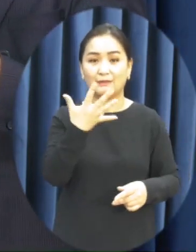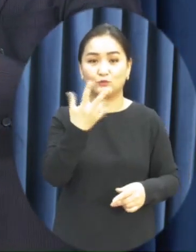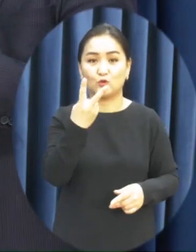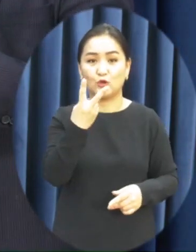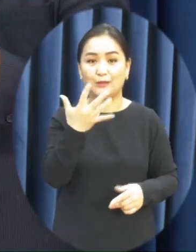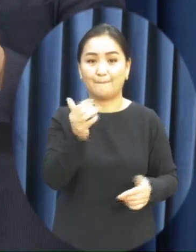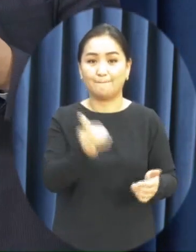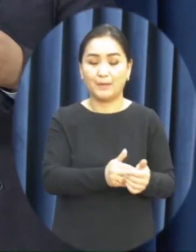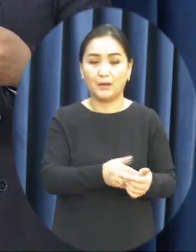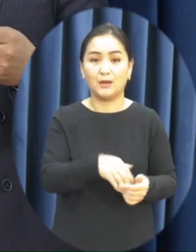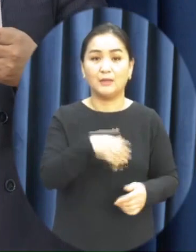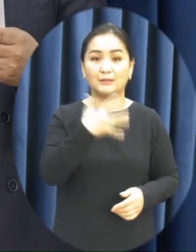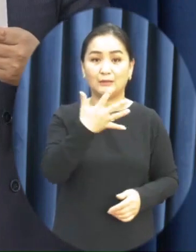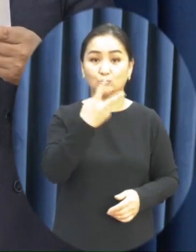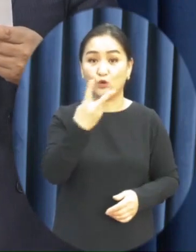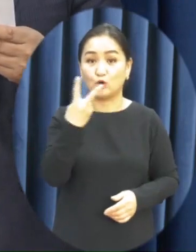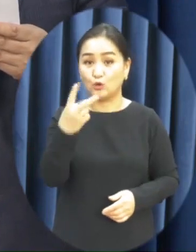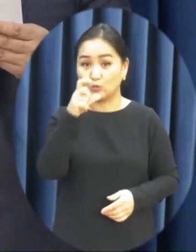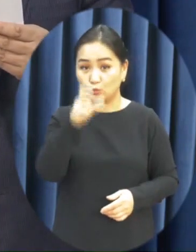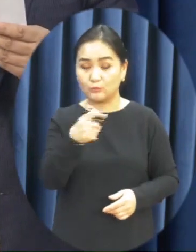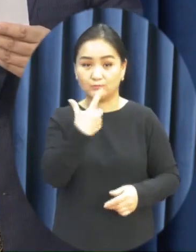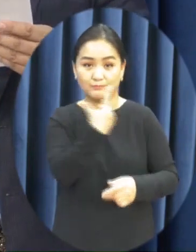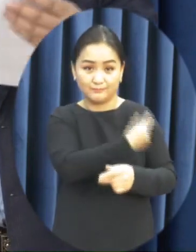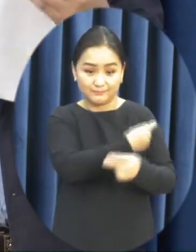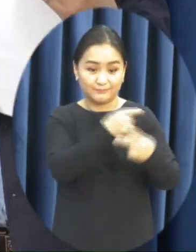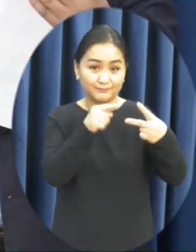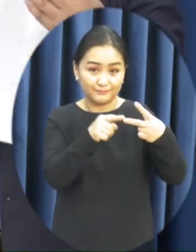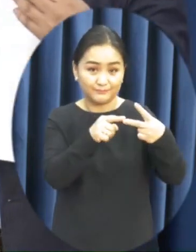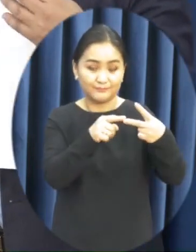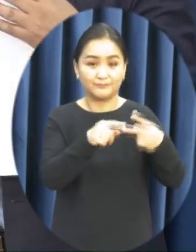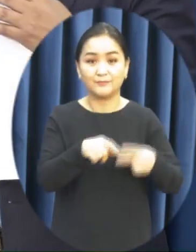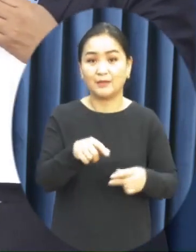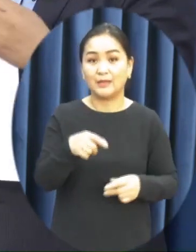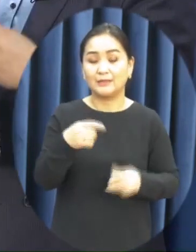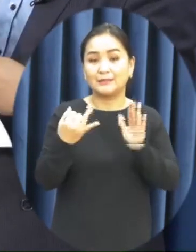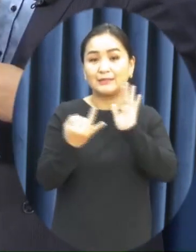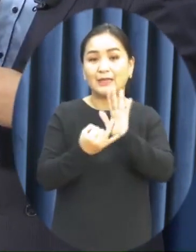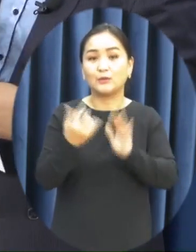སྤྱེད རིགས པའོ རིགས རིང རིགས གེགས ཀེ གེད ཁནས